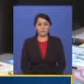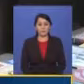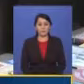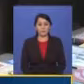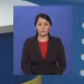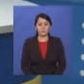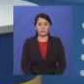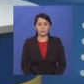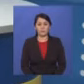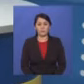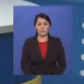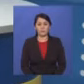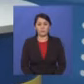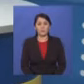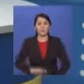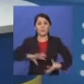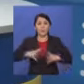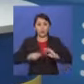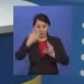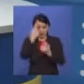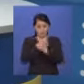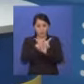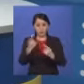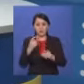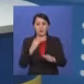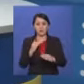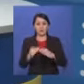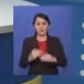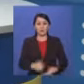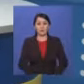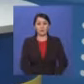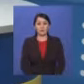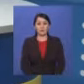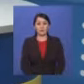жаңалықтар қызметі. Бүгінге тарымыз осы, амандық пен шағымды жаңалықтармен жүздесейік.